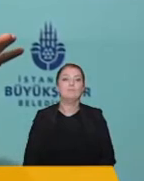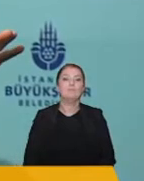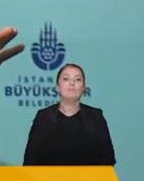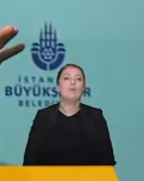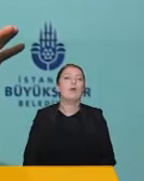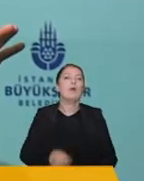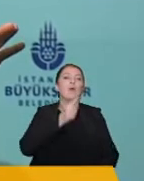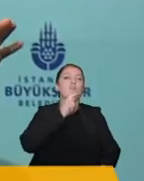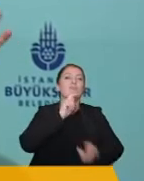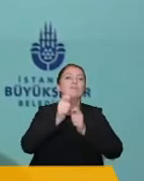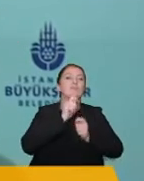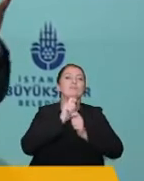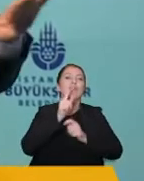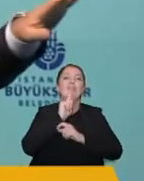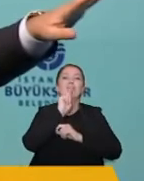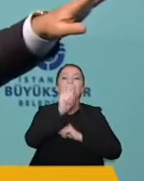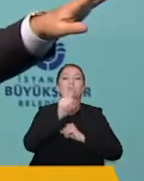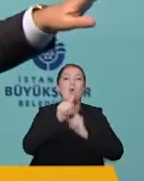İhalelerden bahsedildi.